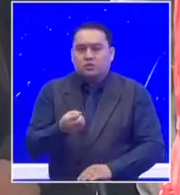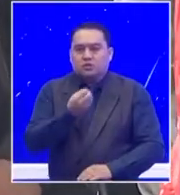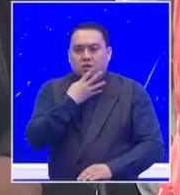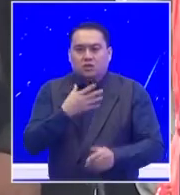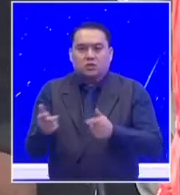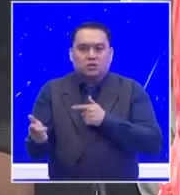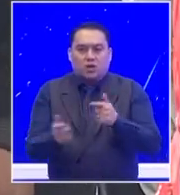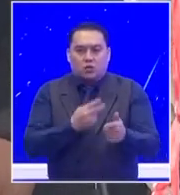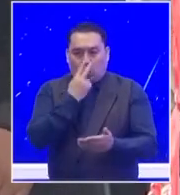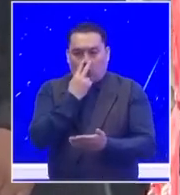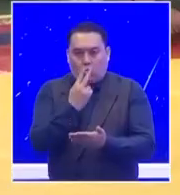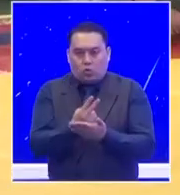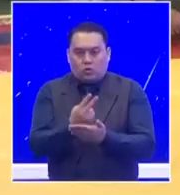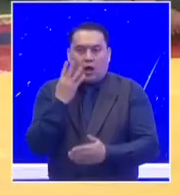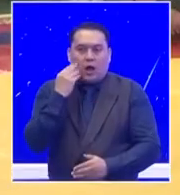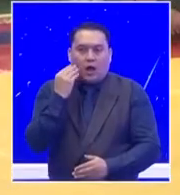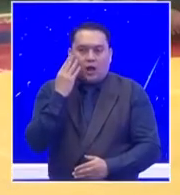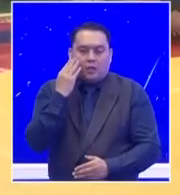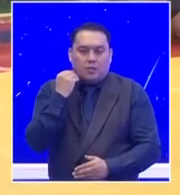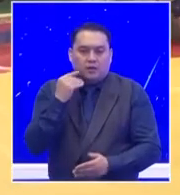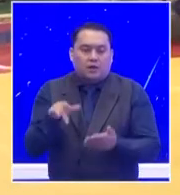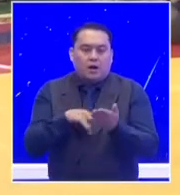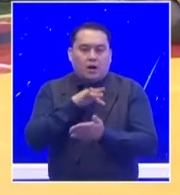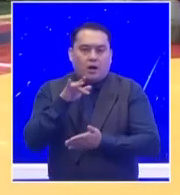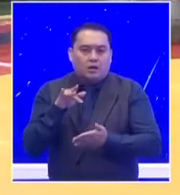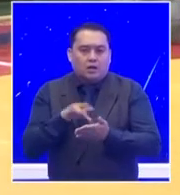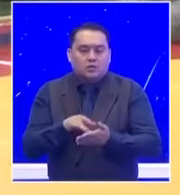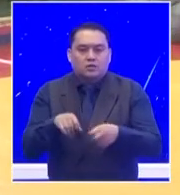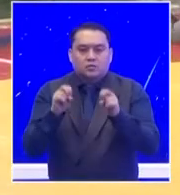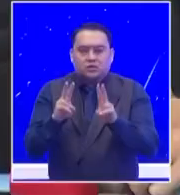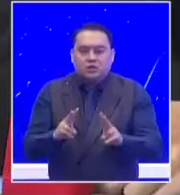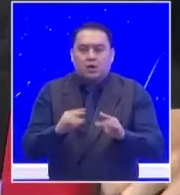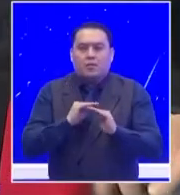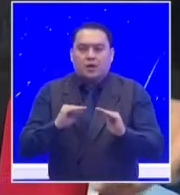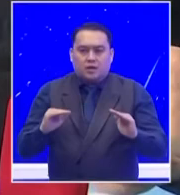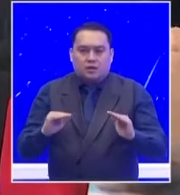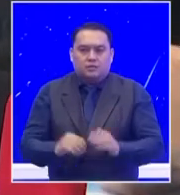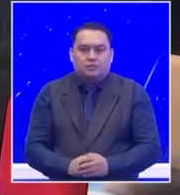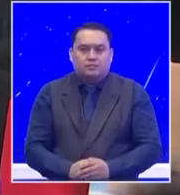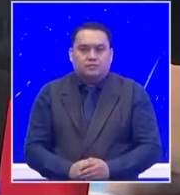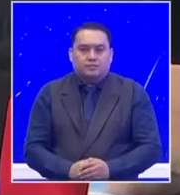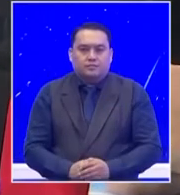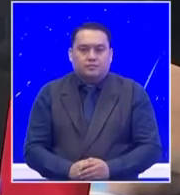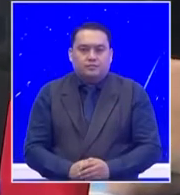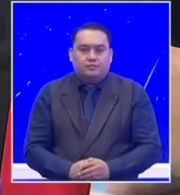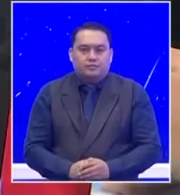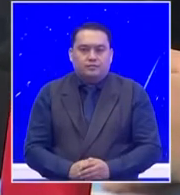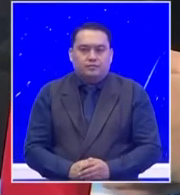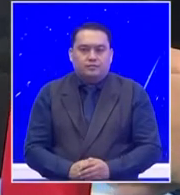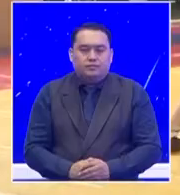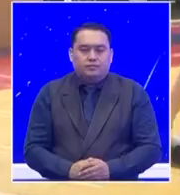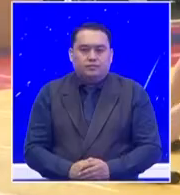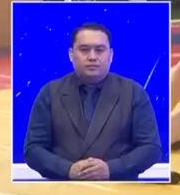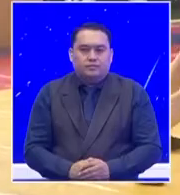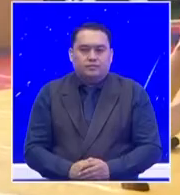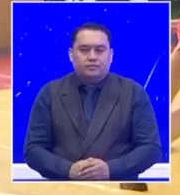дайындықпен келген. Әсіресе Алматылық Шаңырақ республикалық дарынды балаларға арналған спорт мектеп-интернатының оқушылары нағыз бабында. Солардың бірі Дәулет